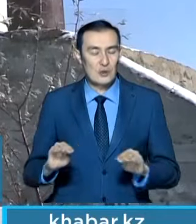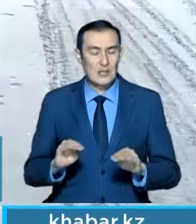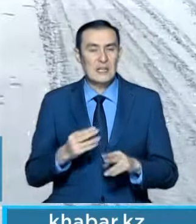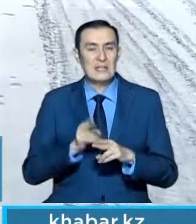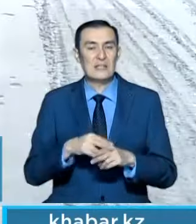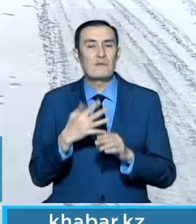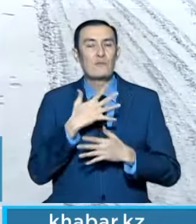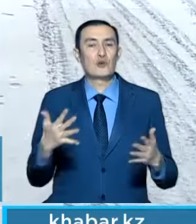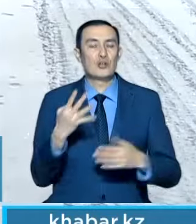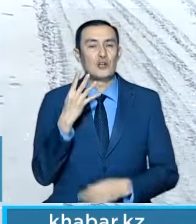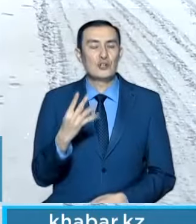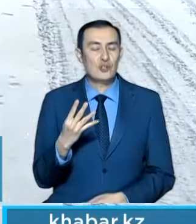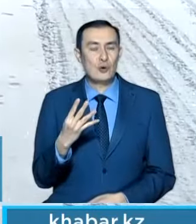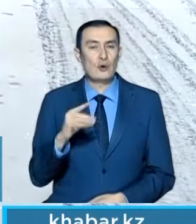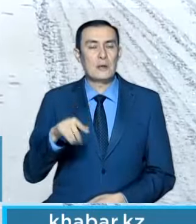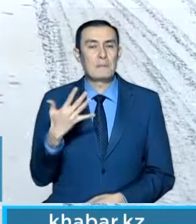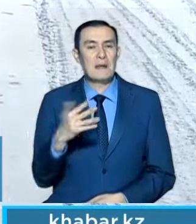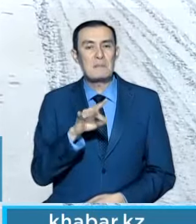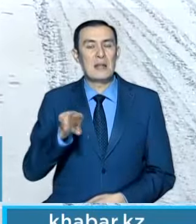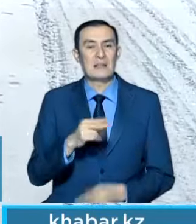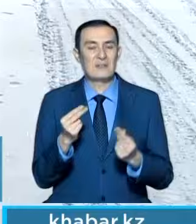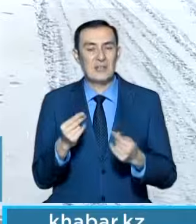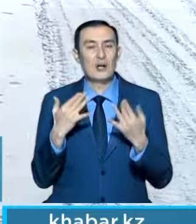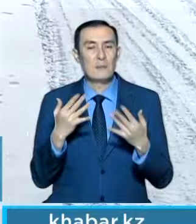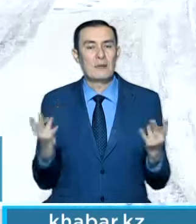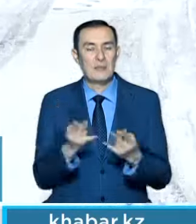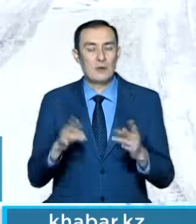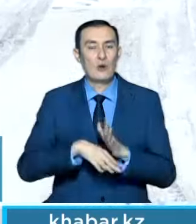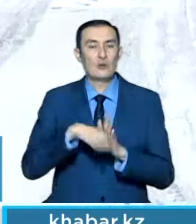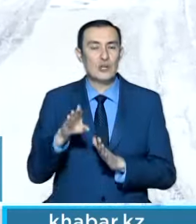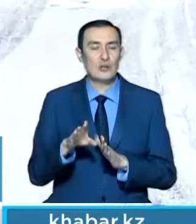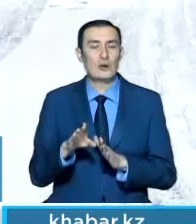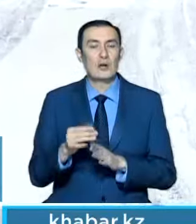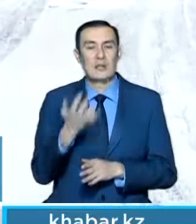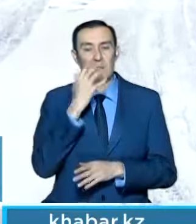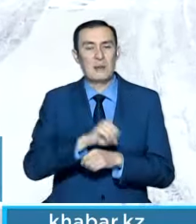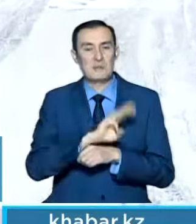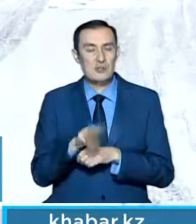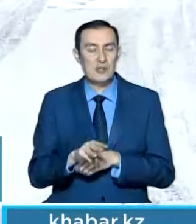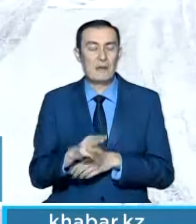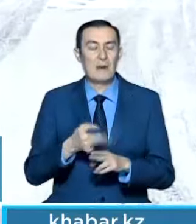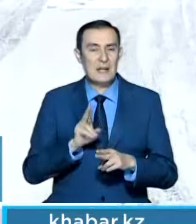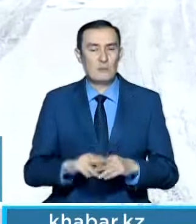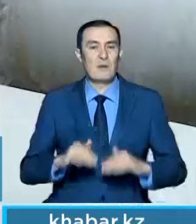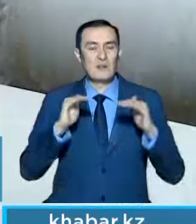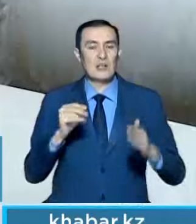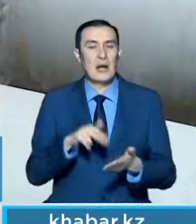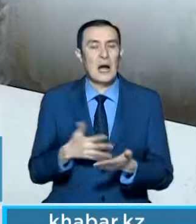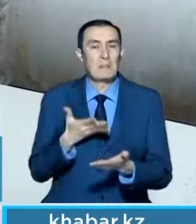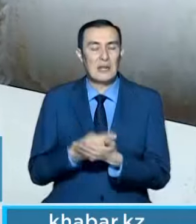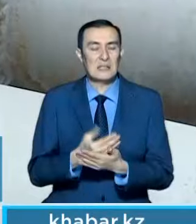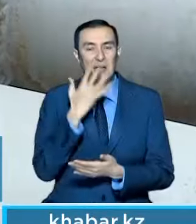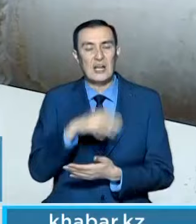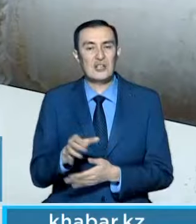них свыше 4,5 миллиардов потребуется для улучшения системы теплоснабжения. Поэтому повышение платы за